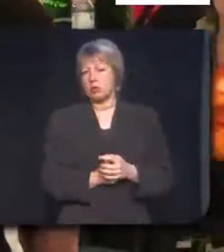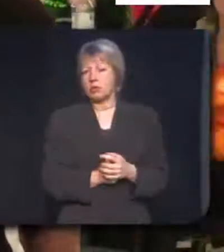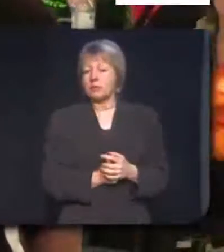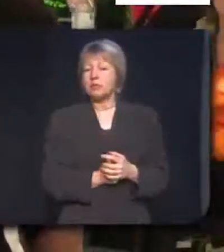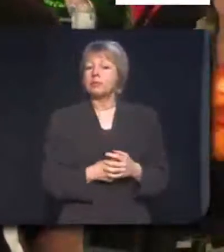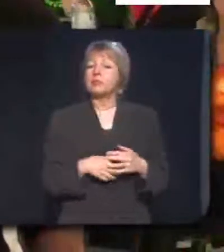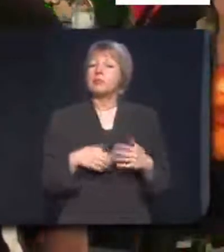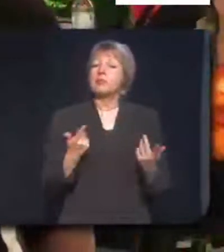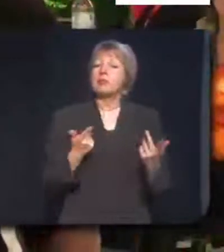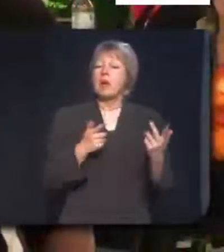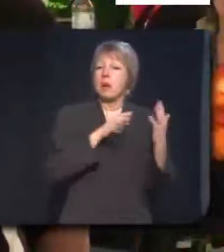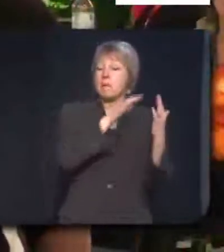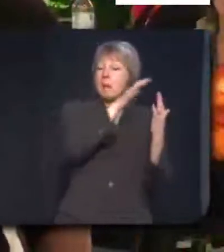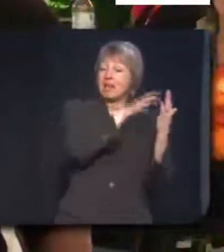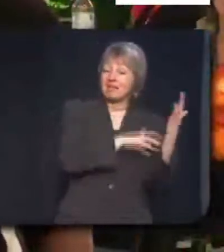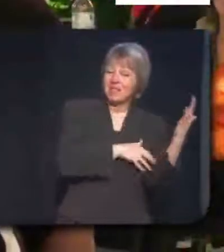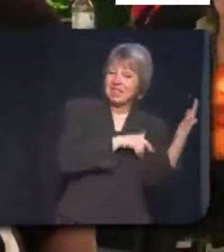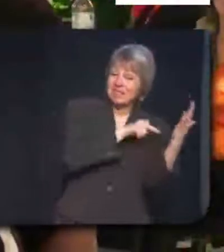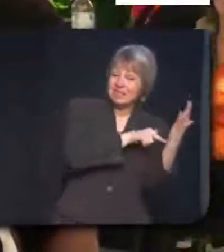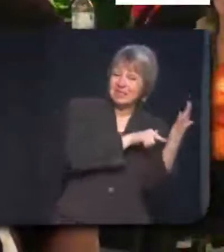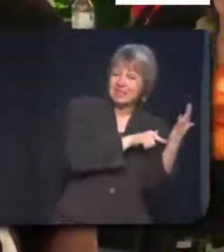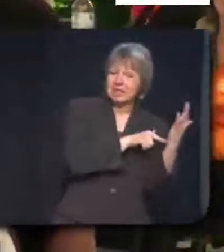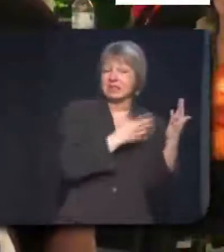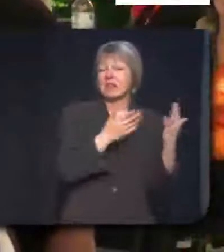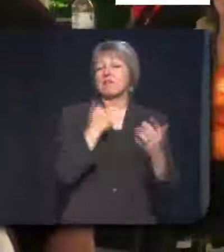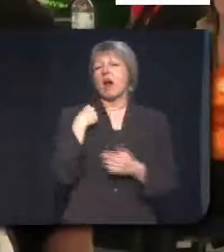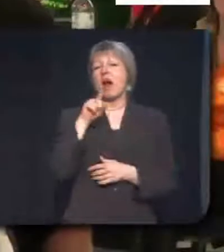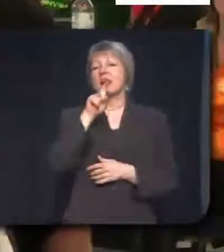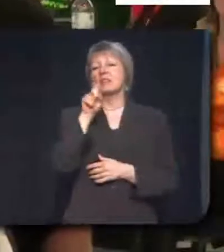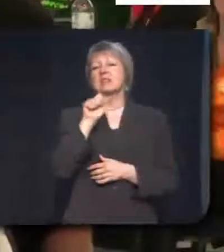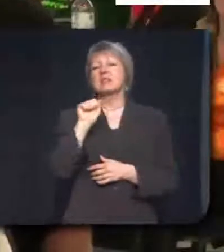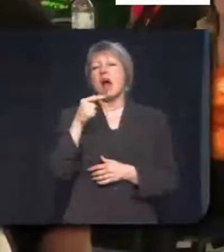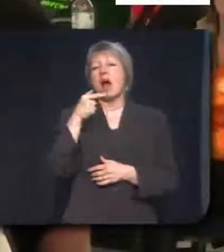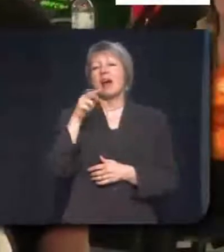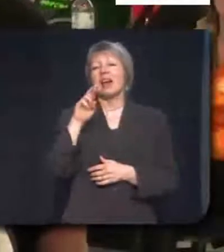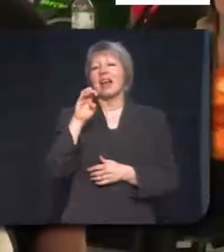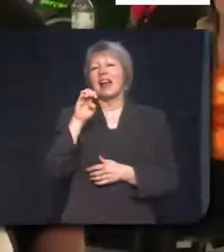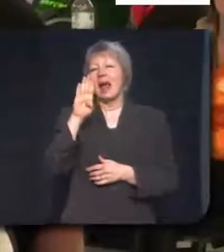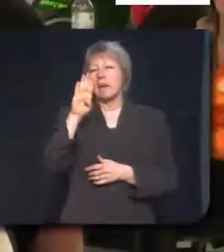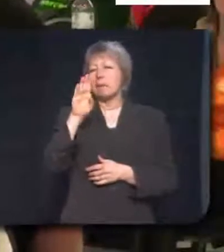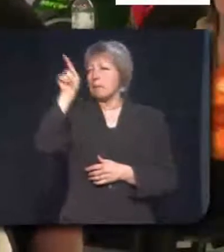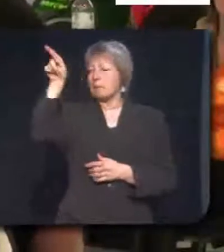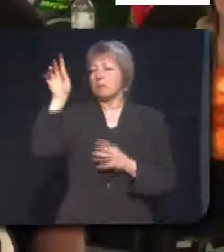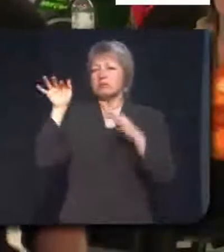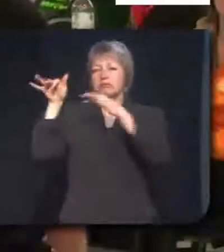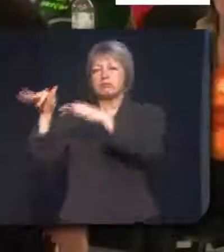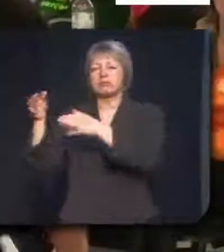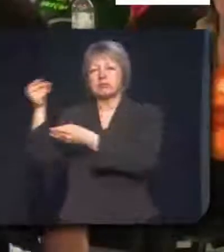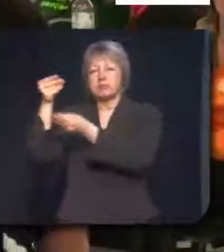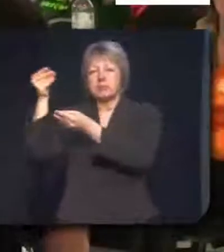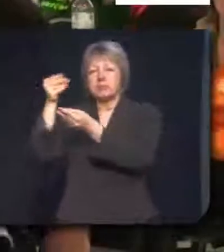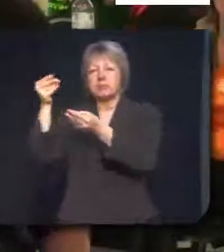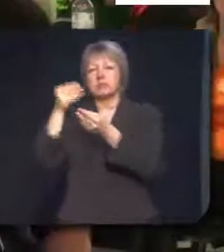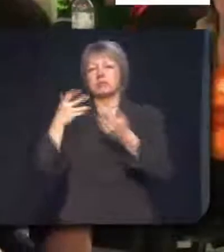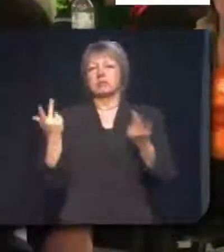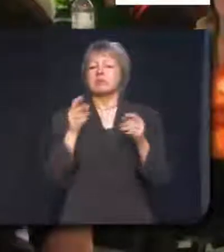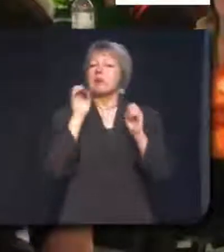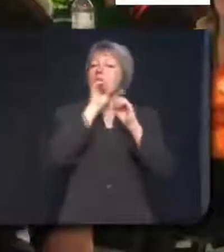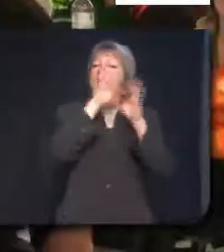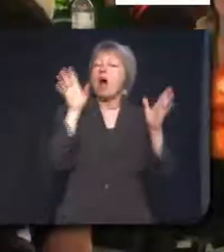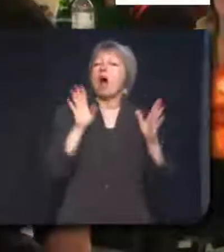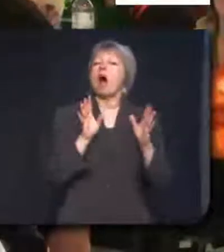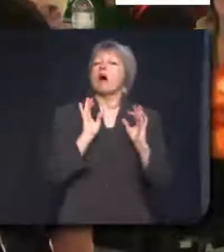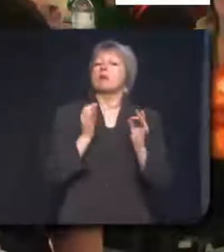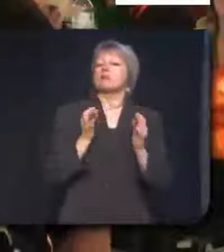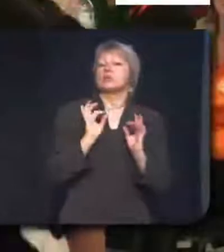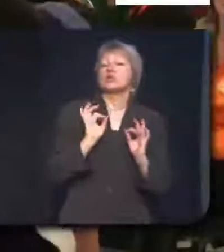sind meine festkommen soll sowas wie ein Fahrzeug besprochen haben möchte ich noch ergänzen das wir klare Prinzipien festgelegt